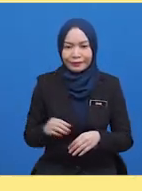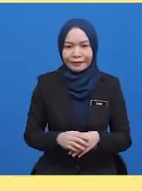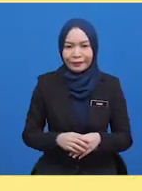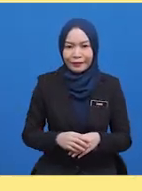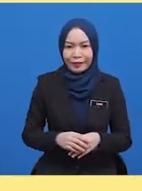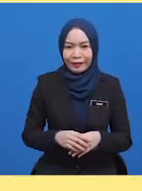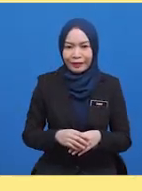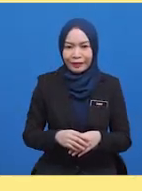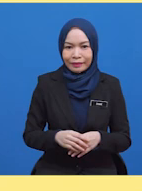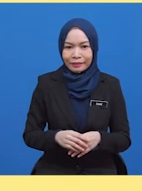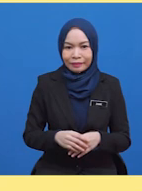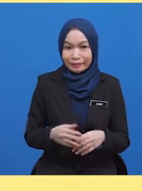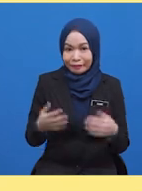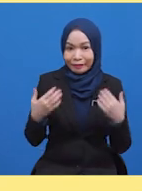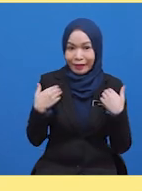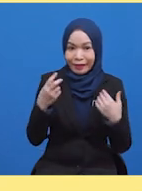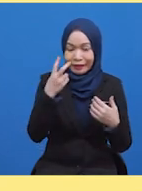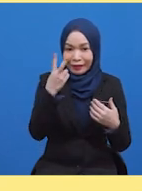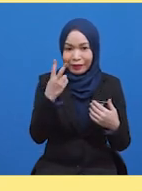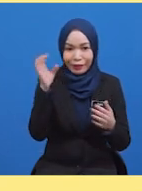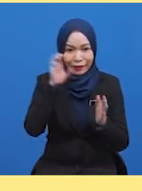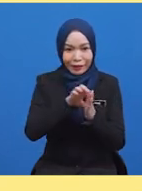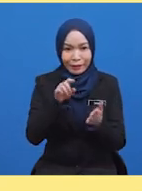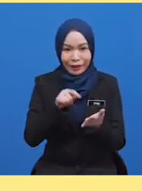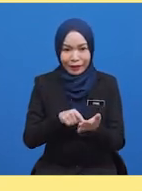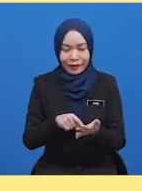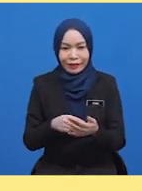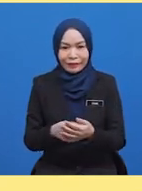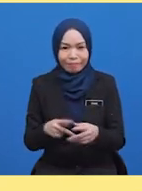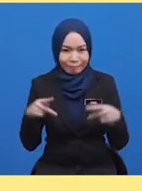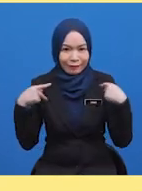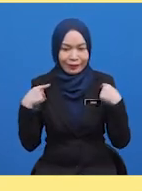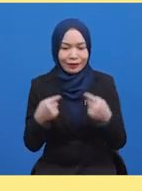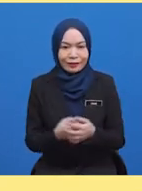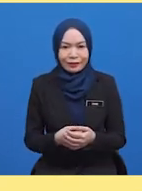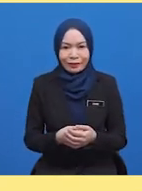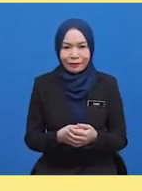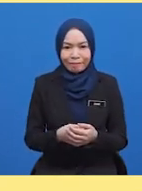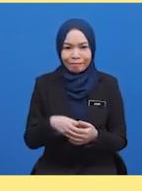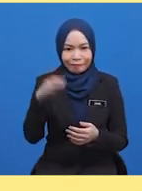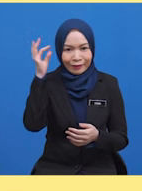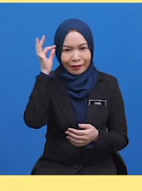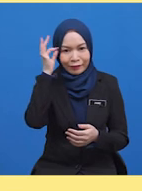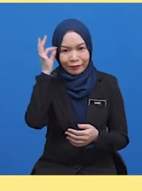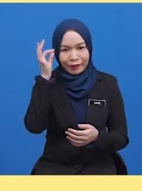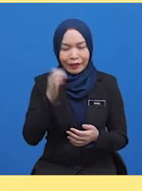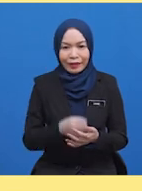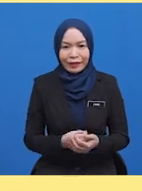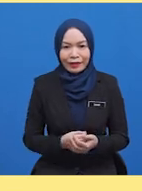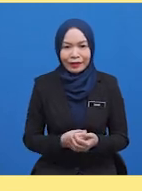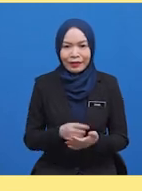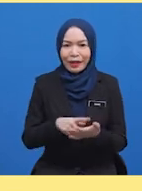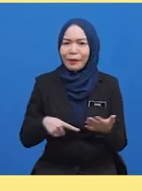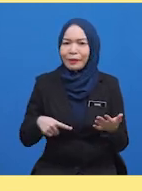benda melihat gambar ini apakah yang bermain dalam fikiran murid-murid tentang gambar